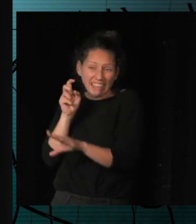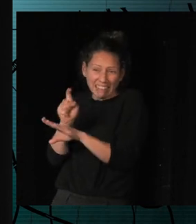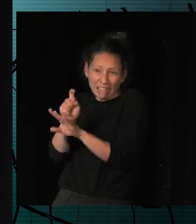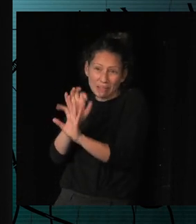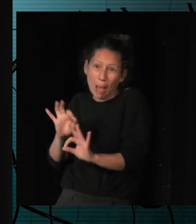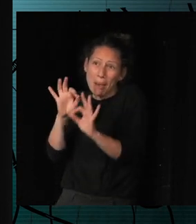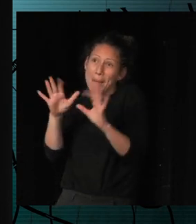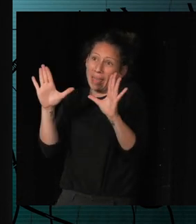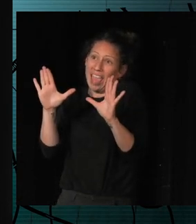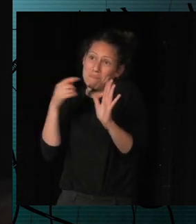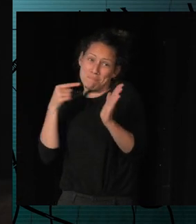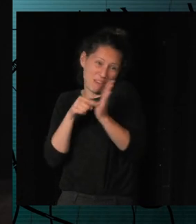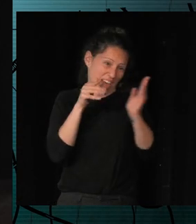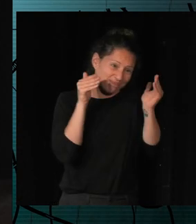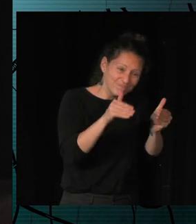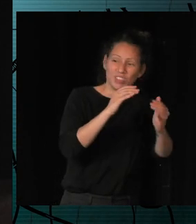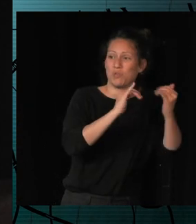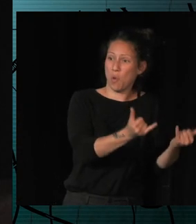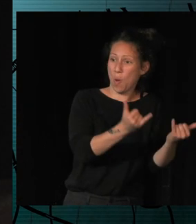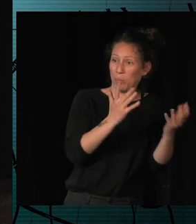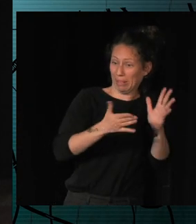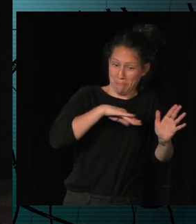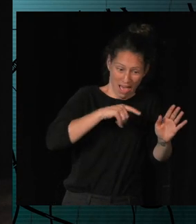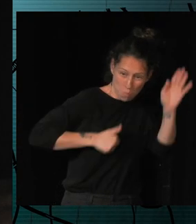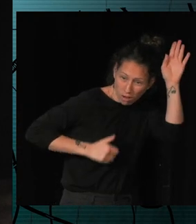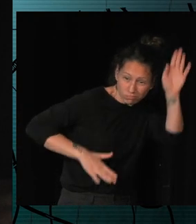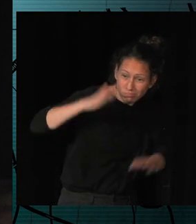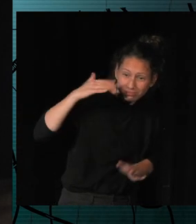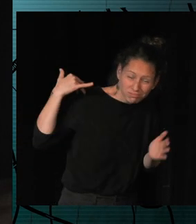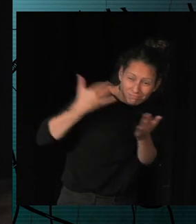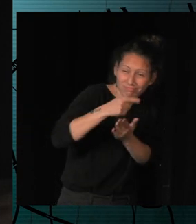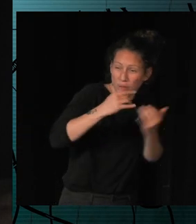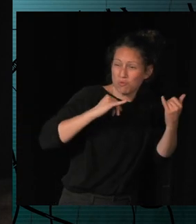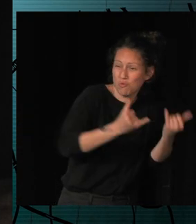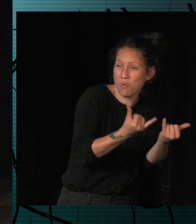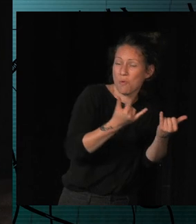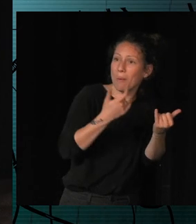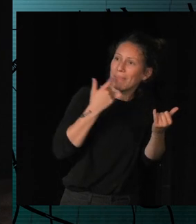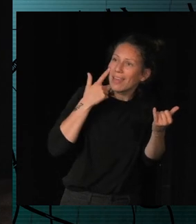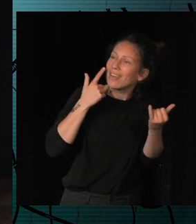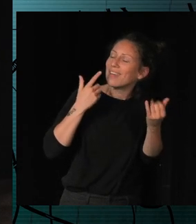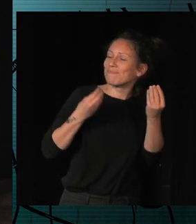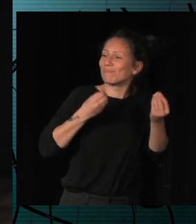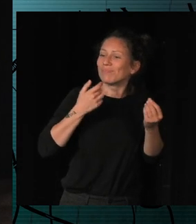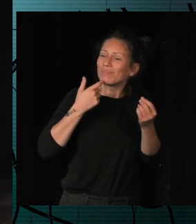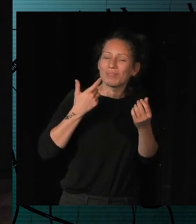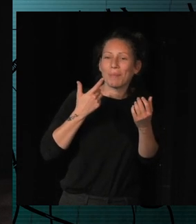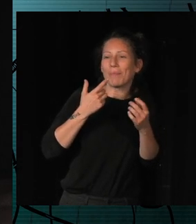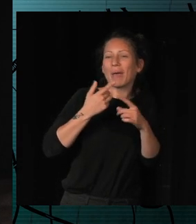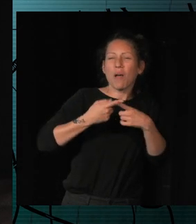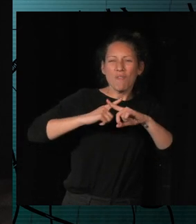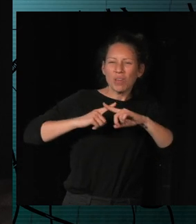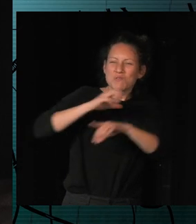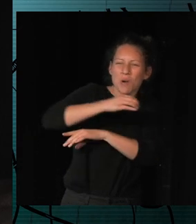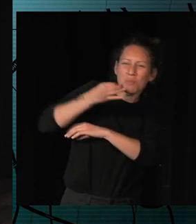est-ce que c'est parce que bah du coup je suis biaisé parce que j'adore le jeu mais j'aurais pour pour le pour que ça me convint à fond je pense que ça aurait dû